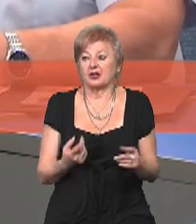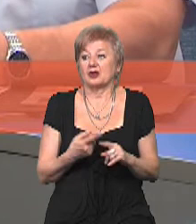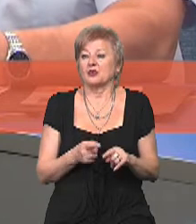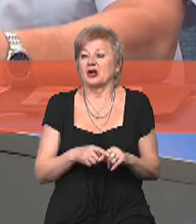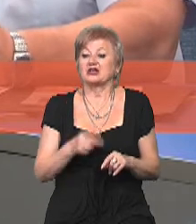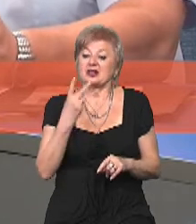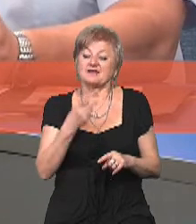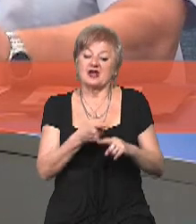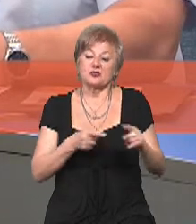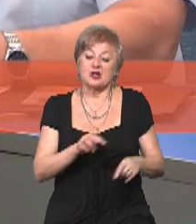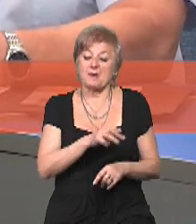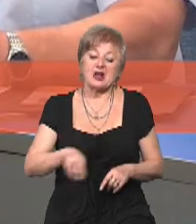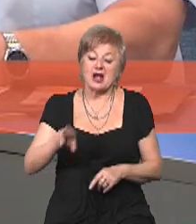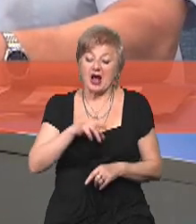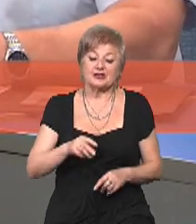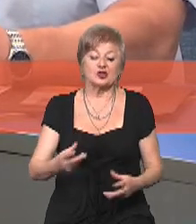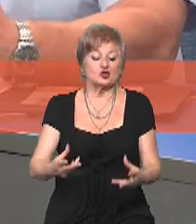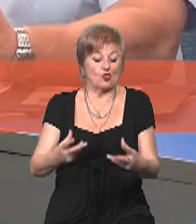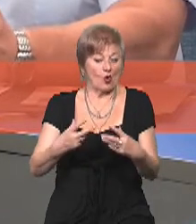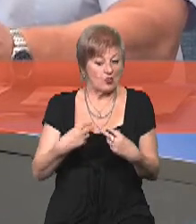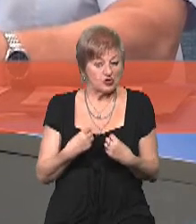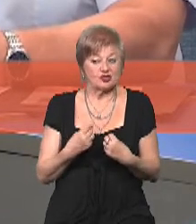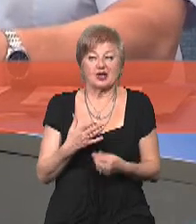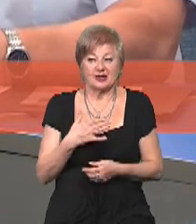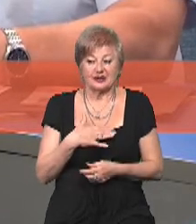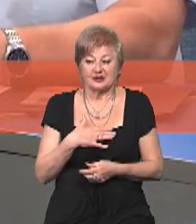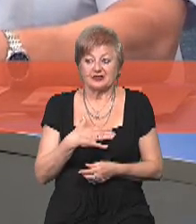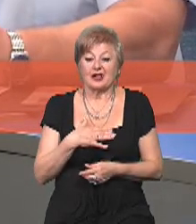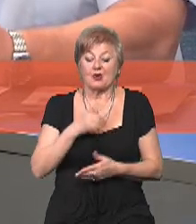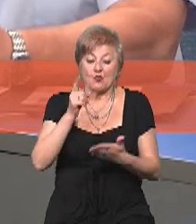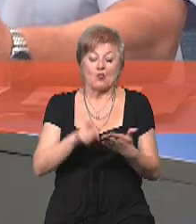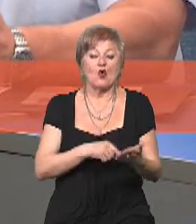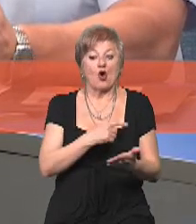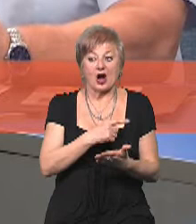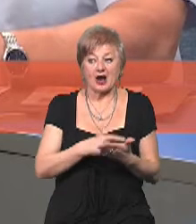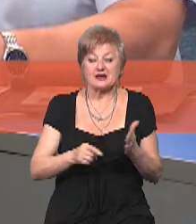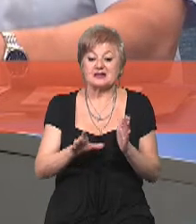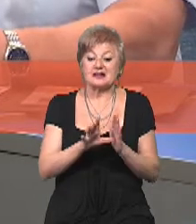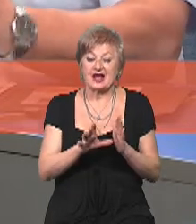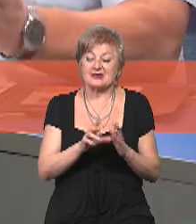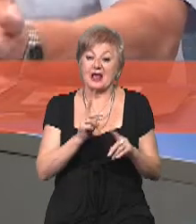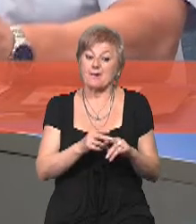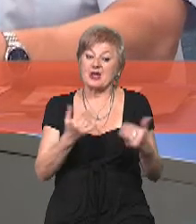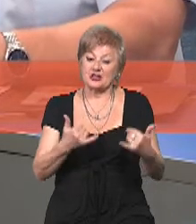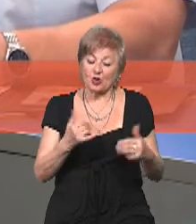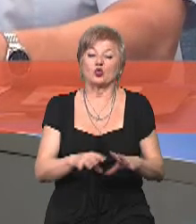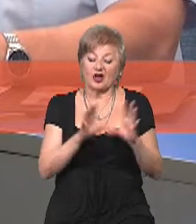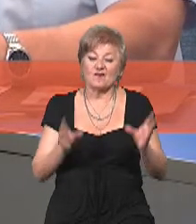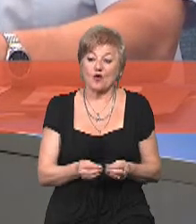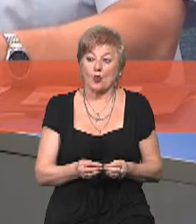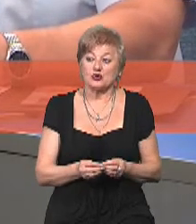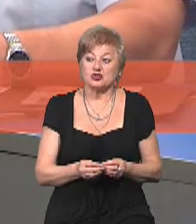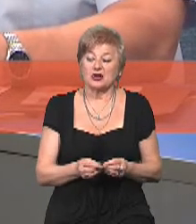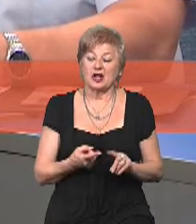2,5 миллиарда, которые обещал НКРЭКП, что погасит именно электрометаллургия в общей вот